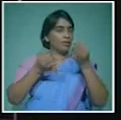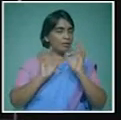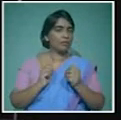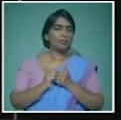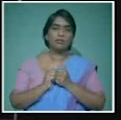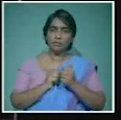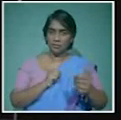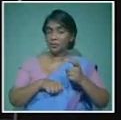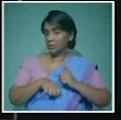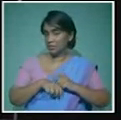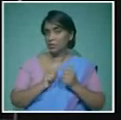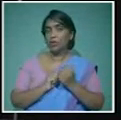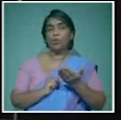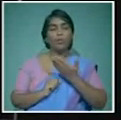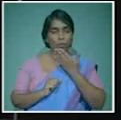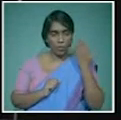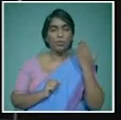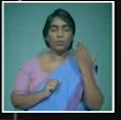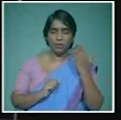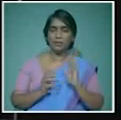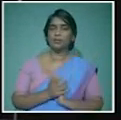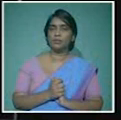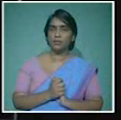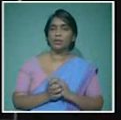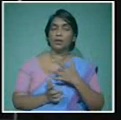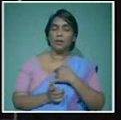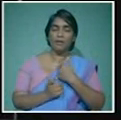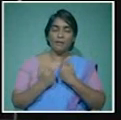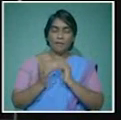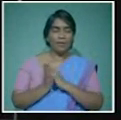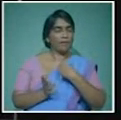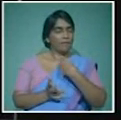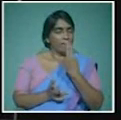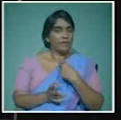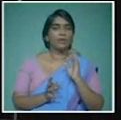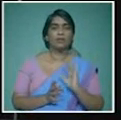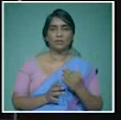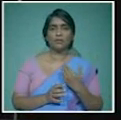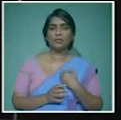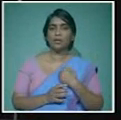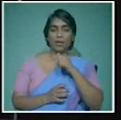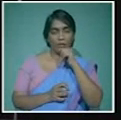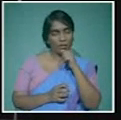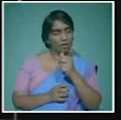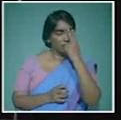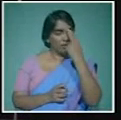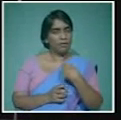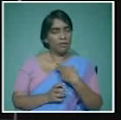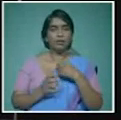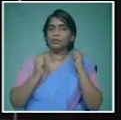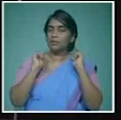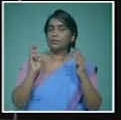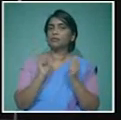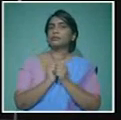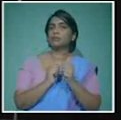ගමන් මගක ගෙන යන්න හැකියාව ලැබෙයි කියලා. හෘද සාක්ෂියට එඟව අවංකව නිවැරදි